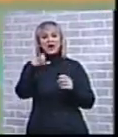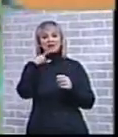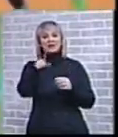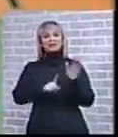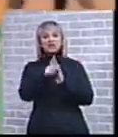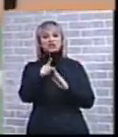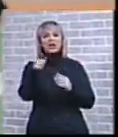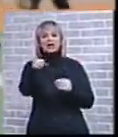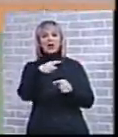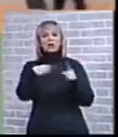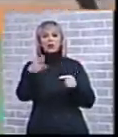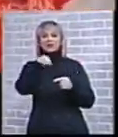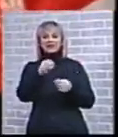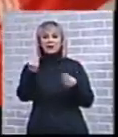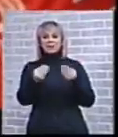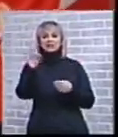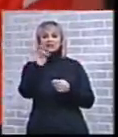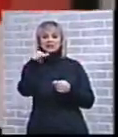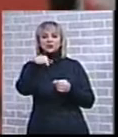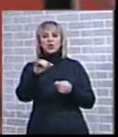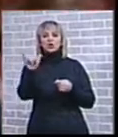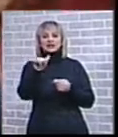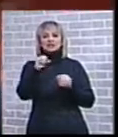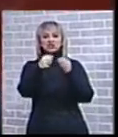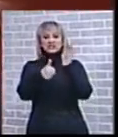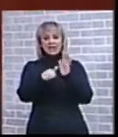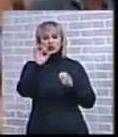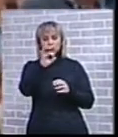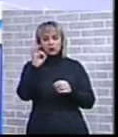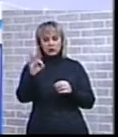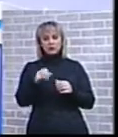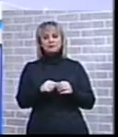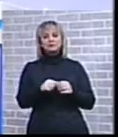Начало второго полуфинального матча в Ростове в субботу в 16:00.